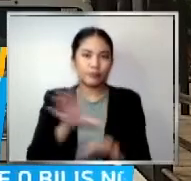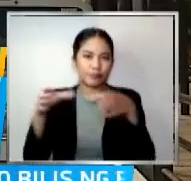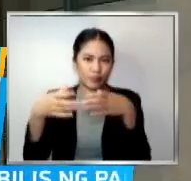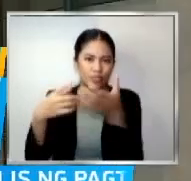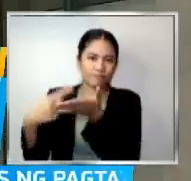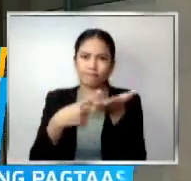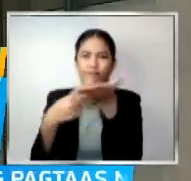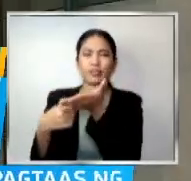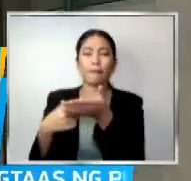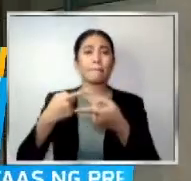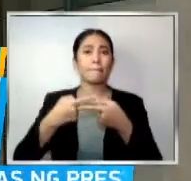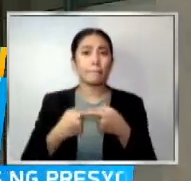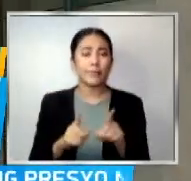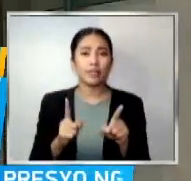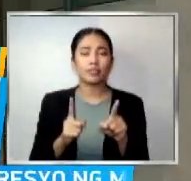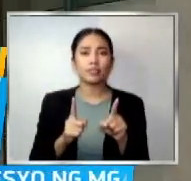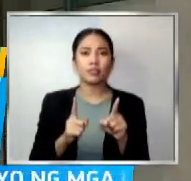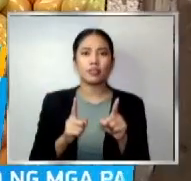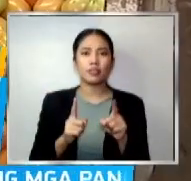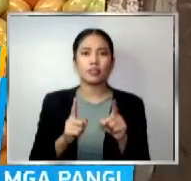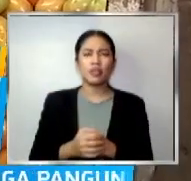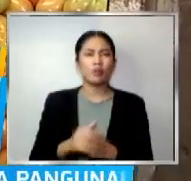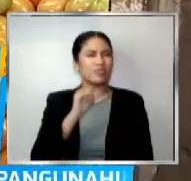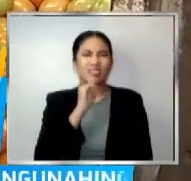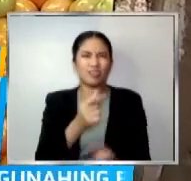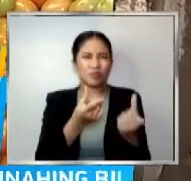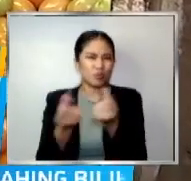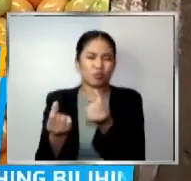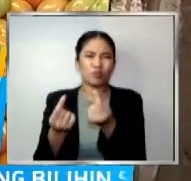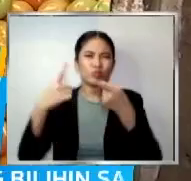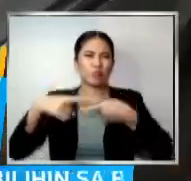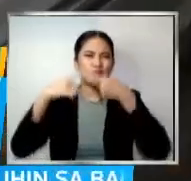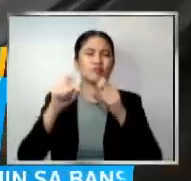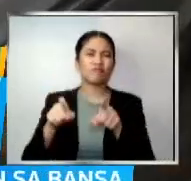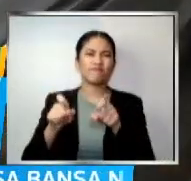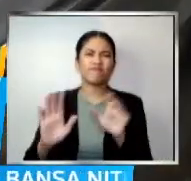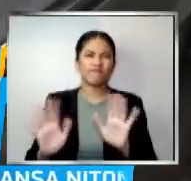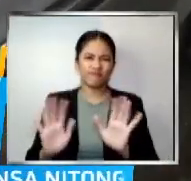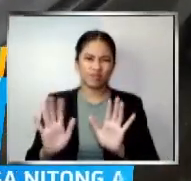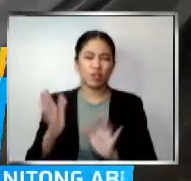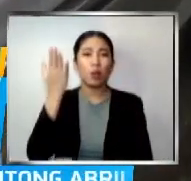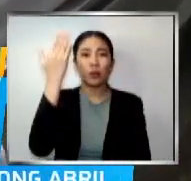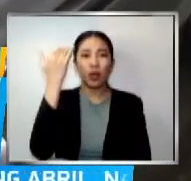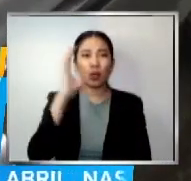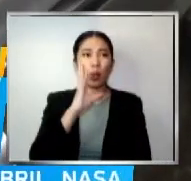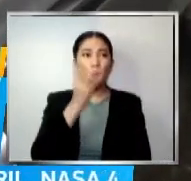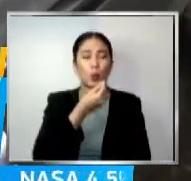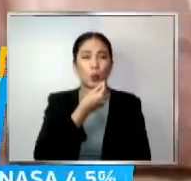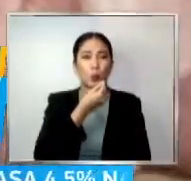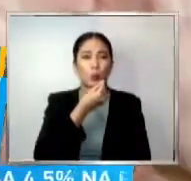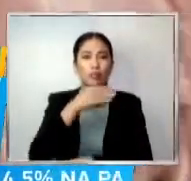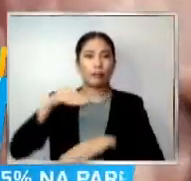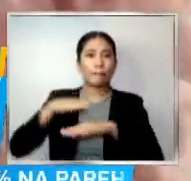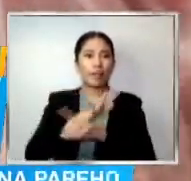kang gamitin ang food holiday kasi hindi mga negosyante maghihirap doon natin as Tony.